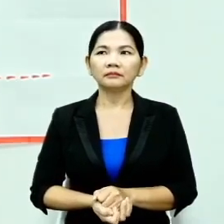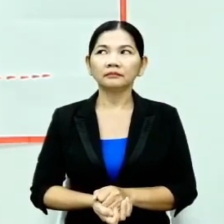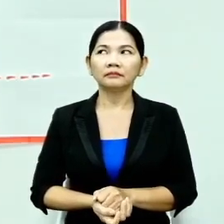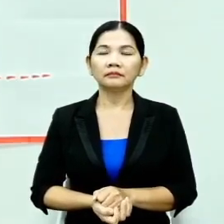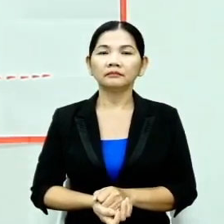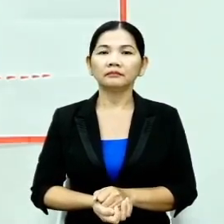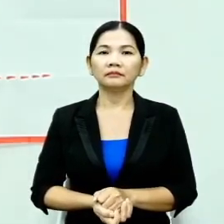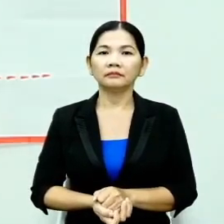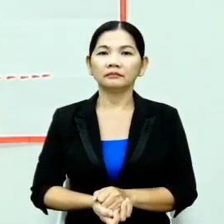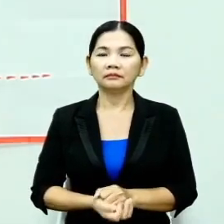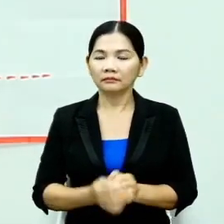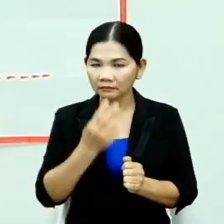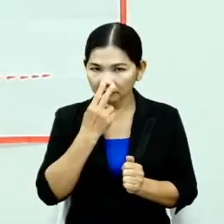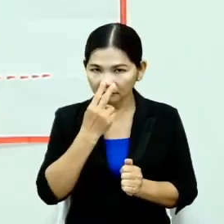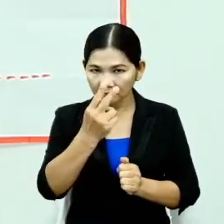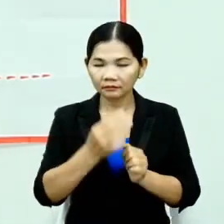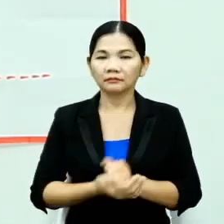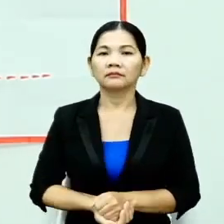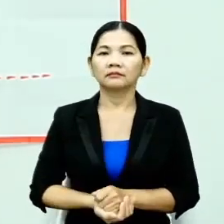ចាគុនមើលមើល